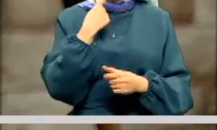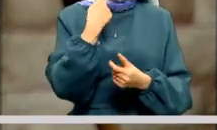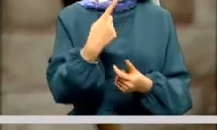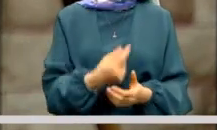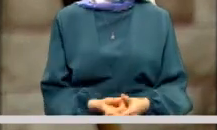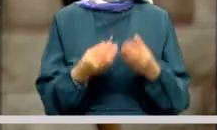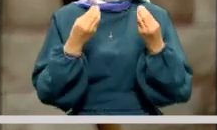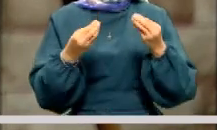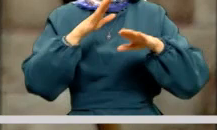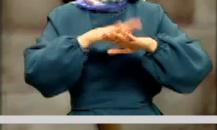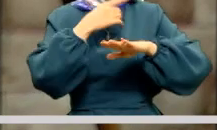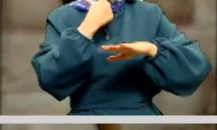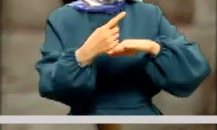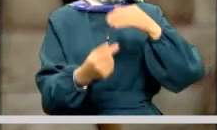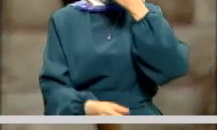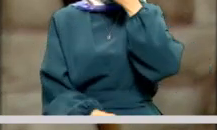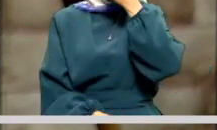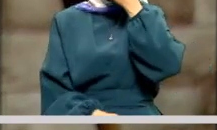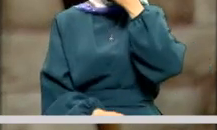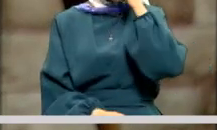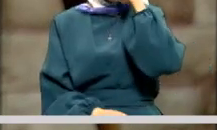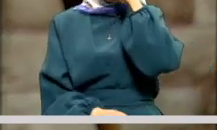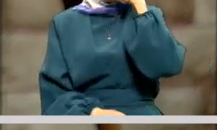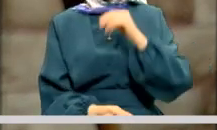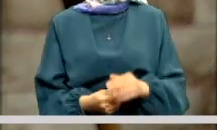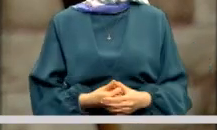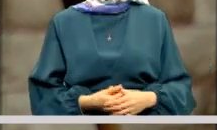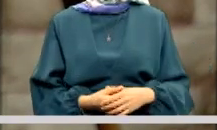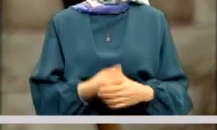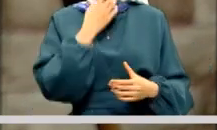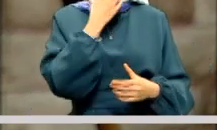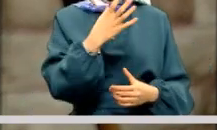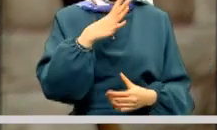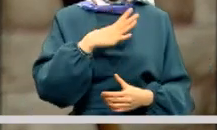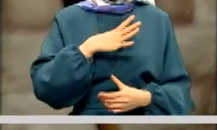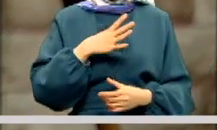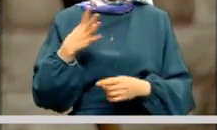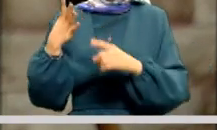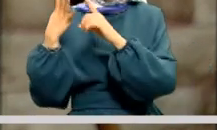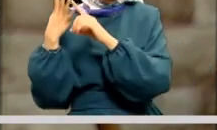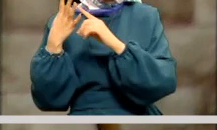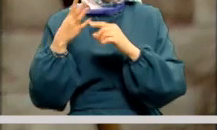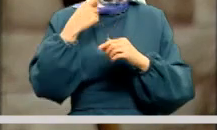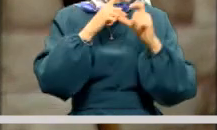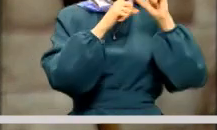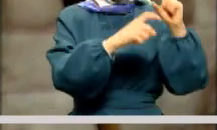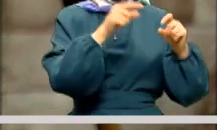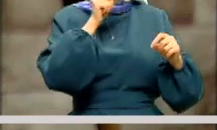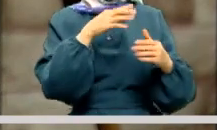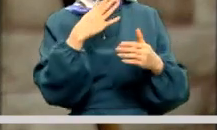iyilik yapma konusunu annesine iyilik yapma konusunu tavsiye ediyor dördüncü sorduğunda da bu sefer babaya